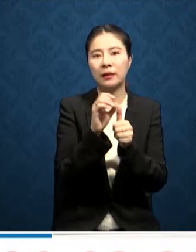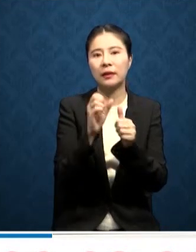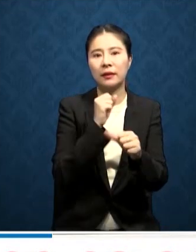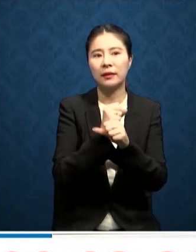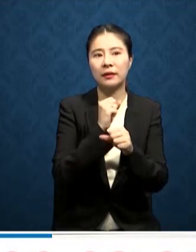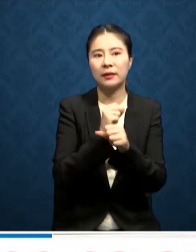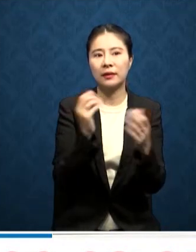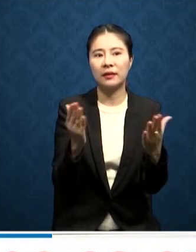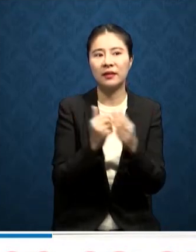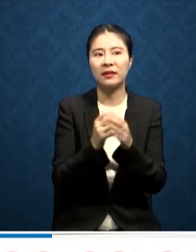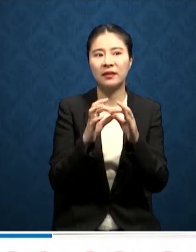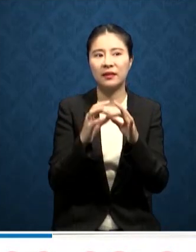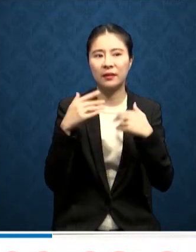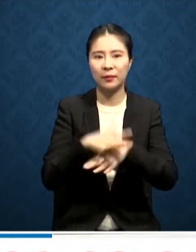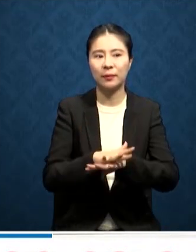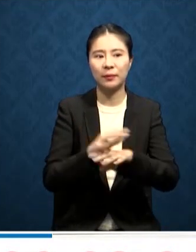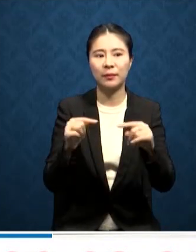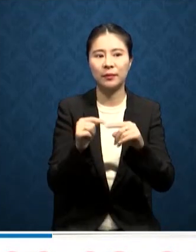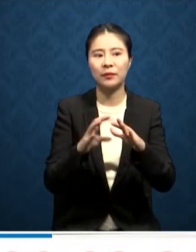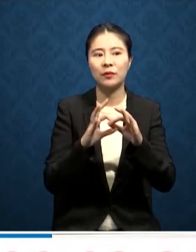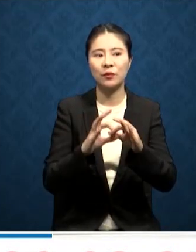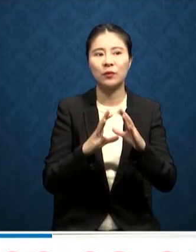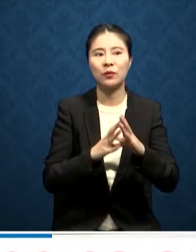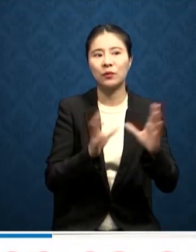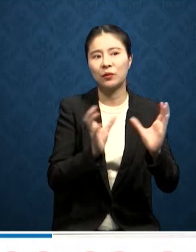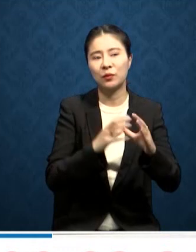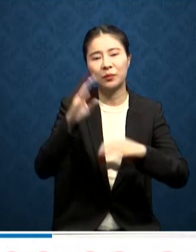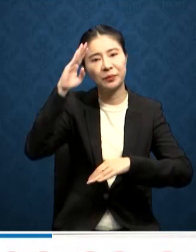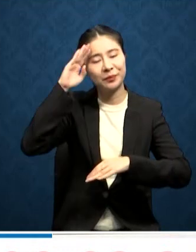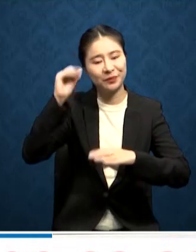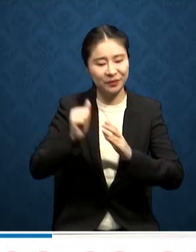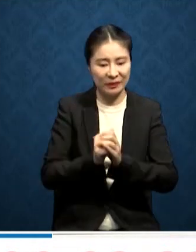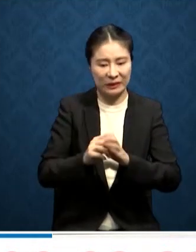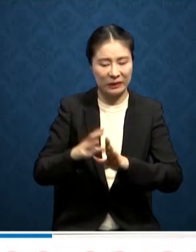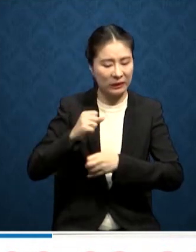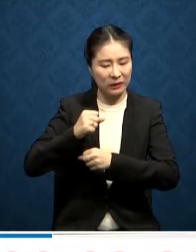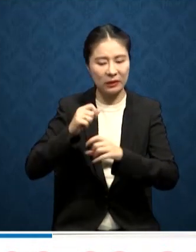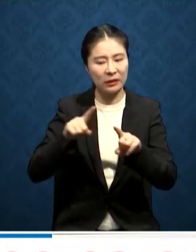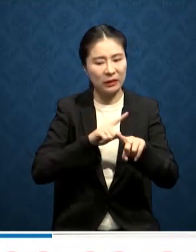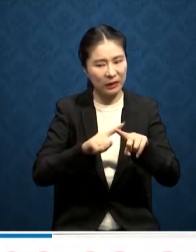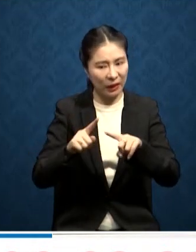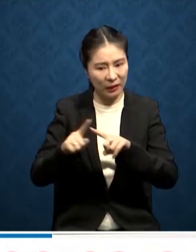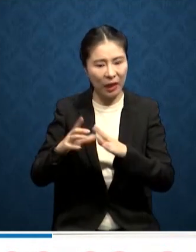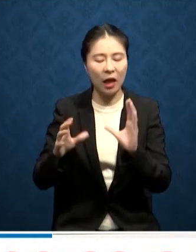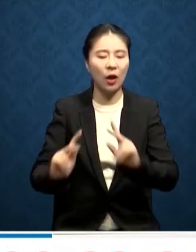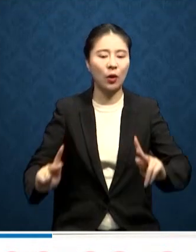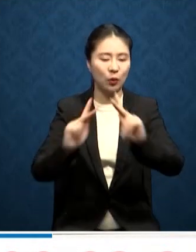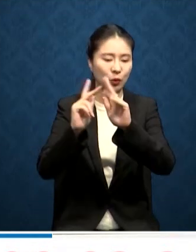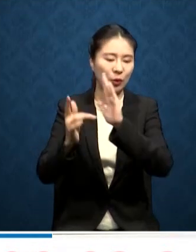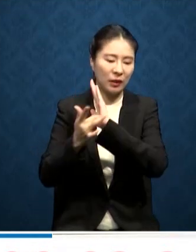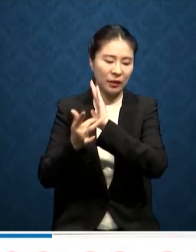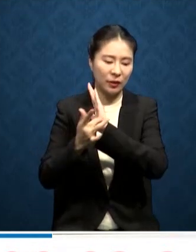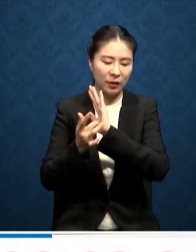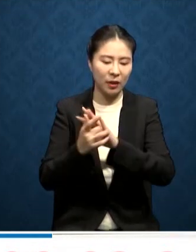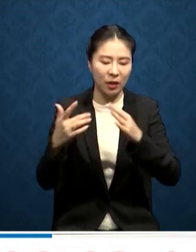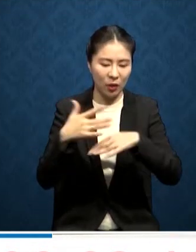งให้บูรณาการทุกเหล่าทัพเข้าด้วยกันไม่ต้องทำซ้ำซ้อนและใช้ทรัพยากรที่มีอยู่เนี่ยผม